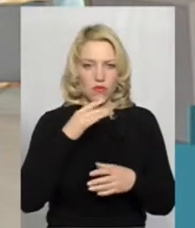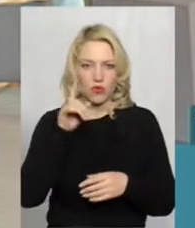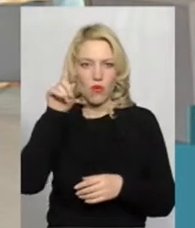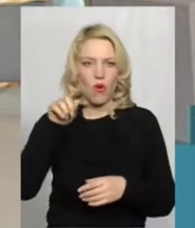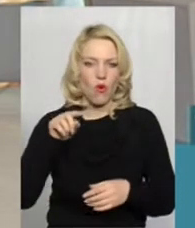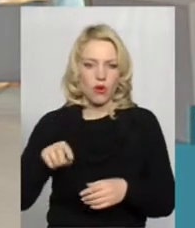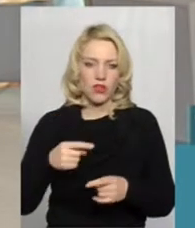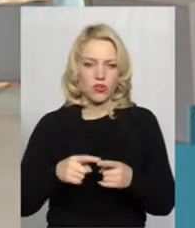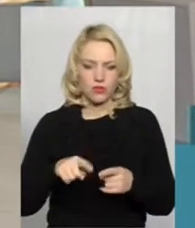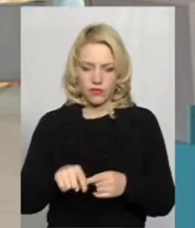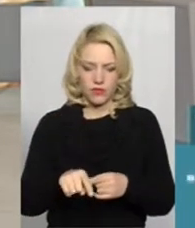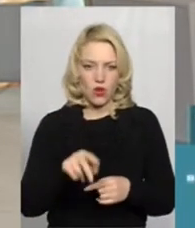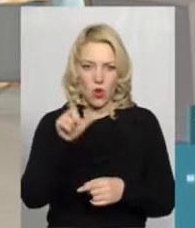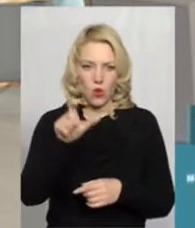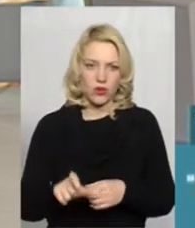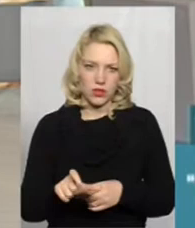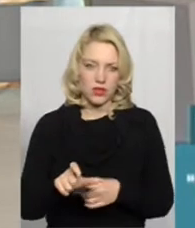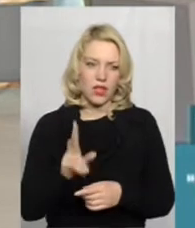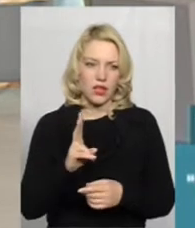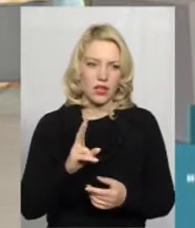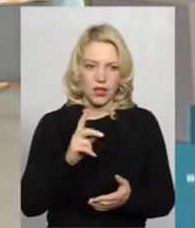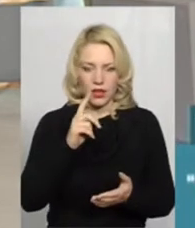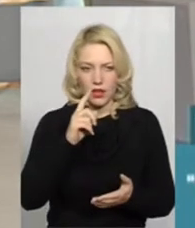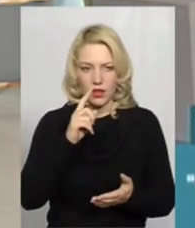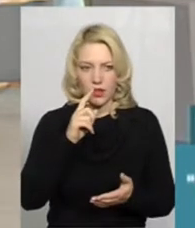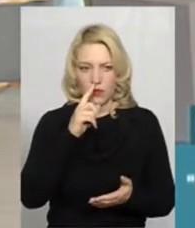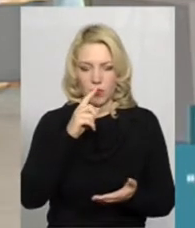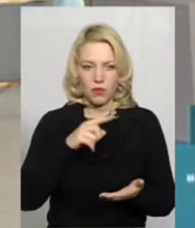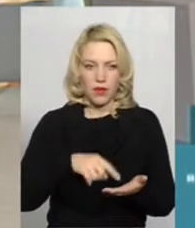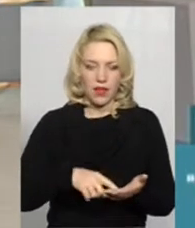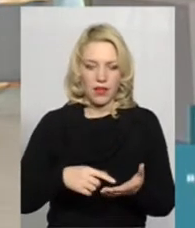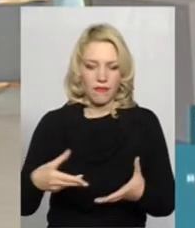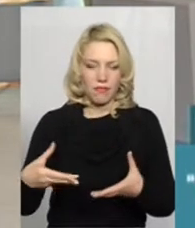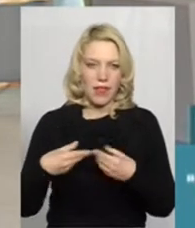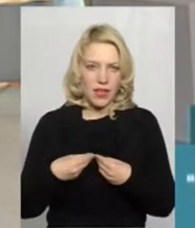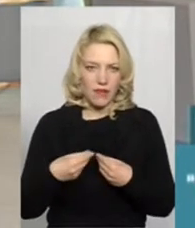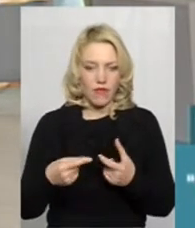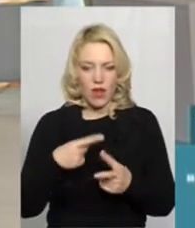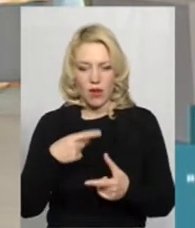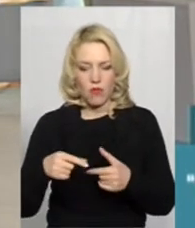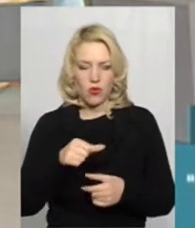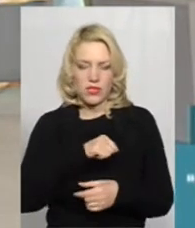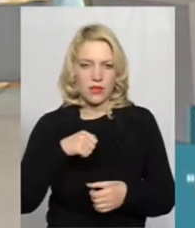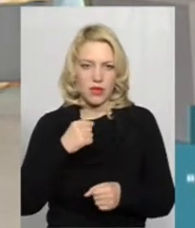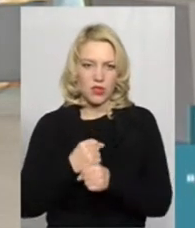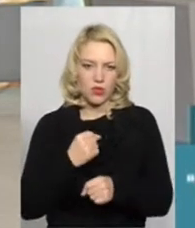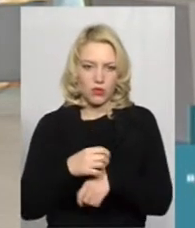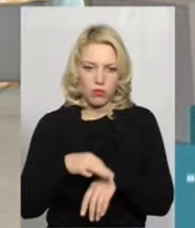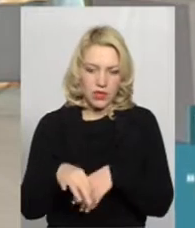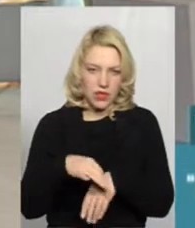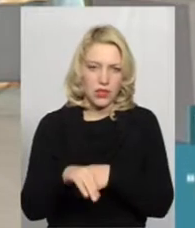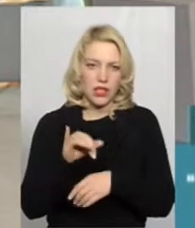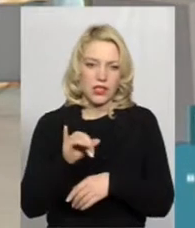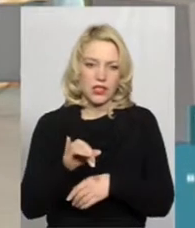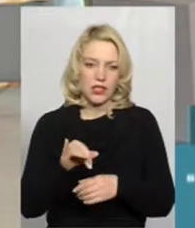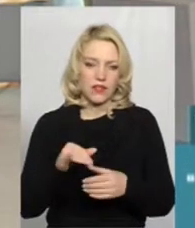оклику навколо цієї людини, яка піддалася або впливу, або навпаки вчинила і в силу якихось певних